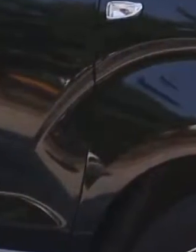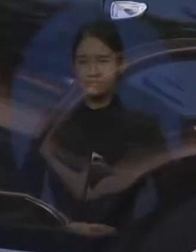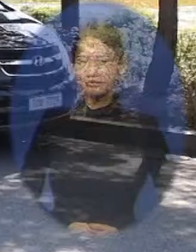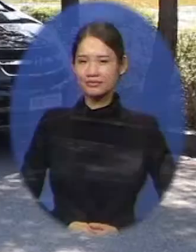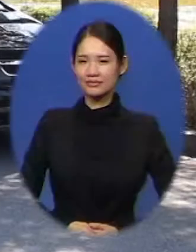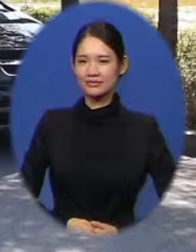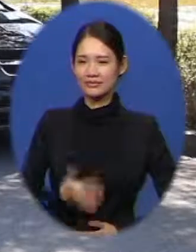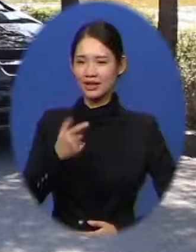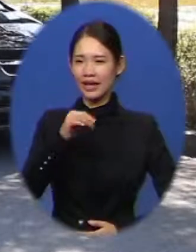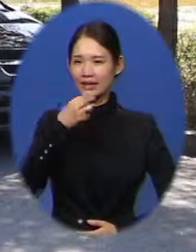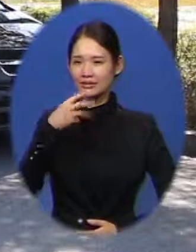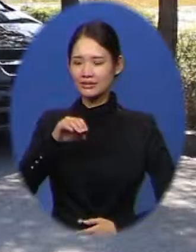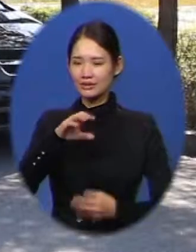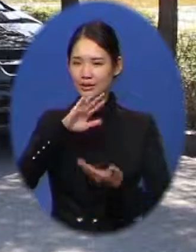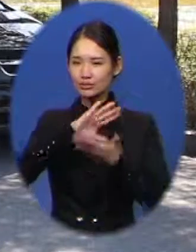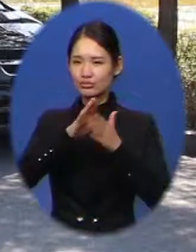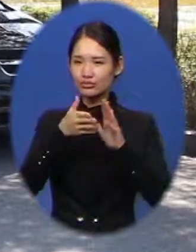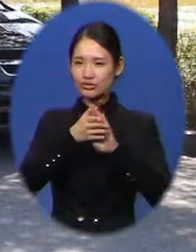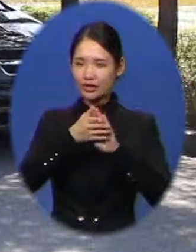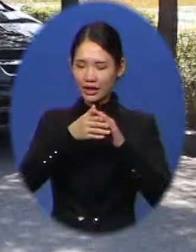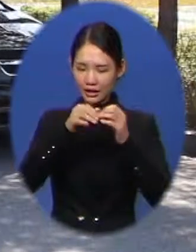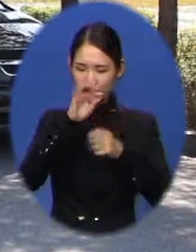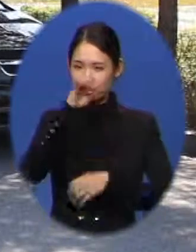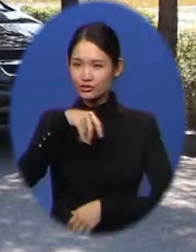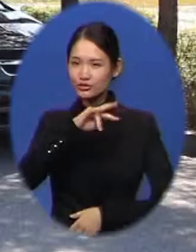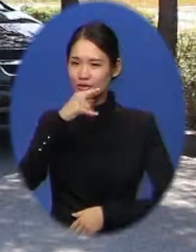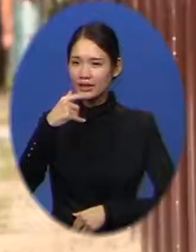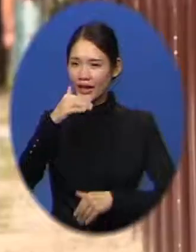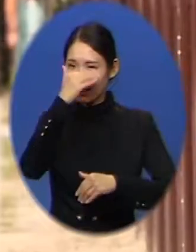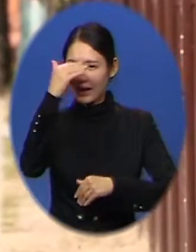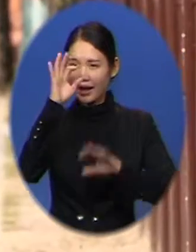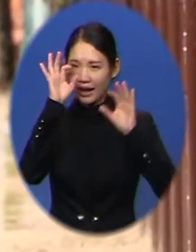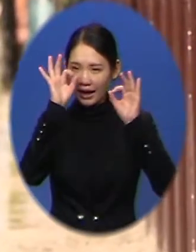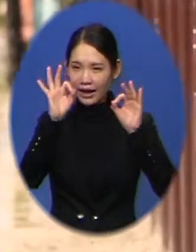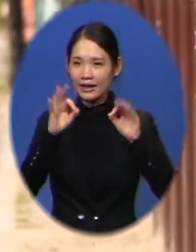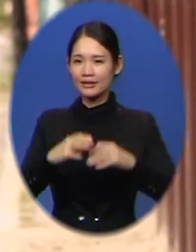강릉의 문화유산을 찾아온 사람들이 있습니다.